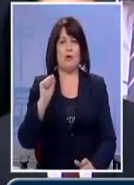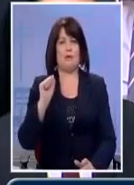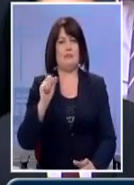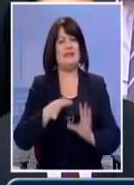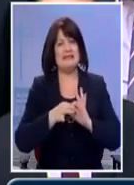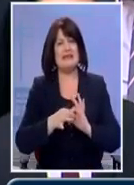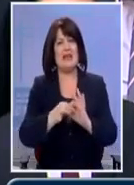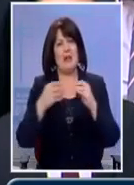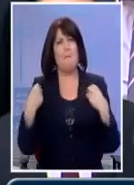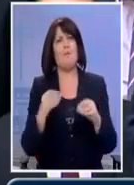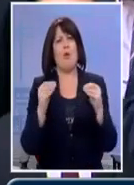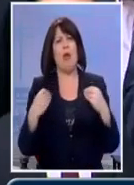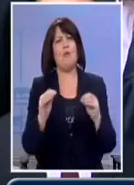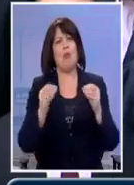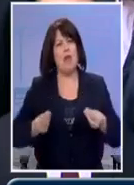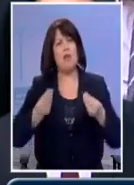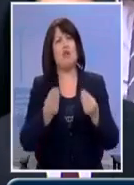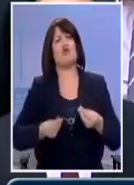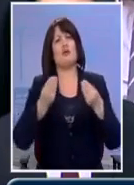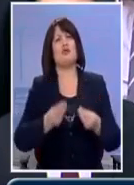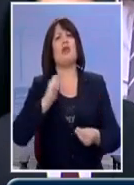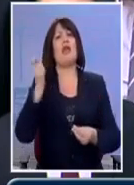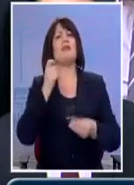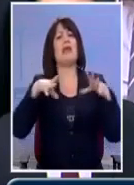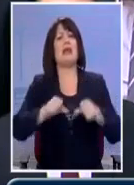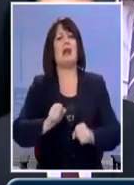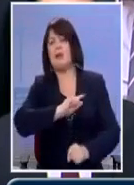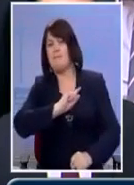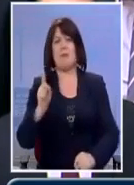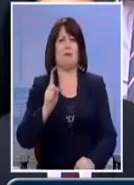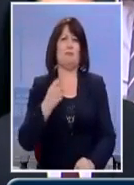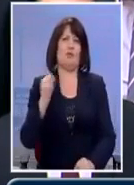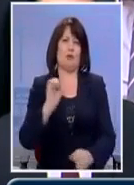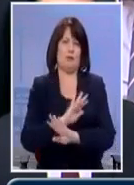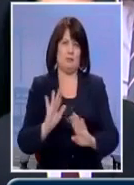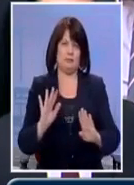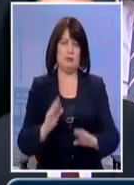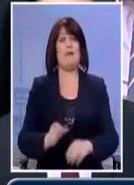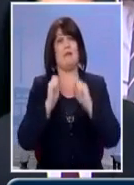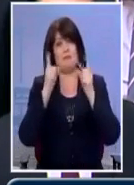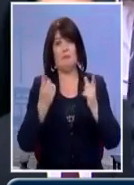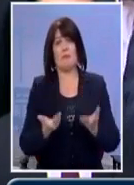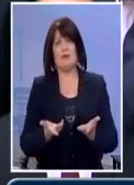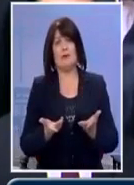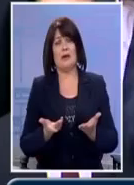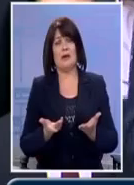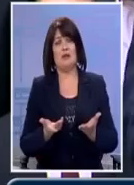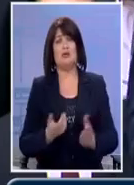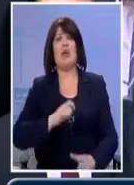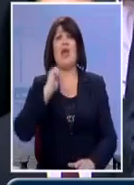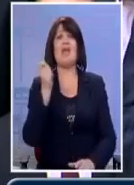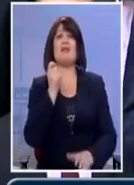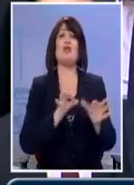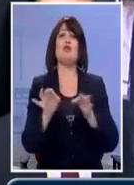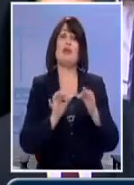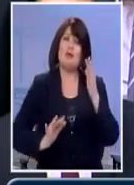της εκχωρήσεως της εθνικής κυριαρχίας. Και επιτέλους ένα εθνικό